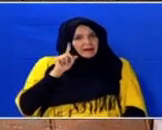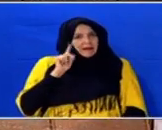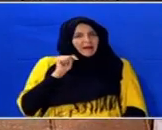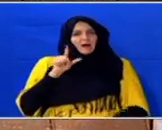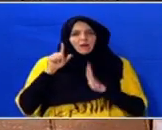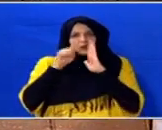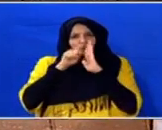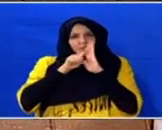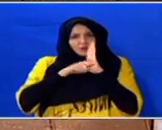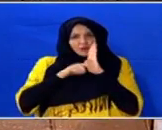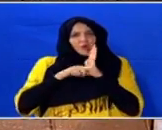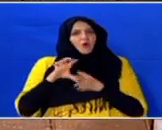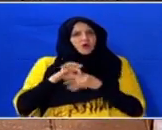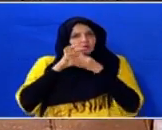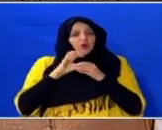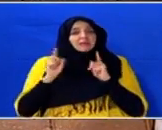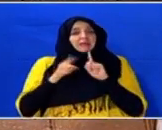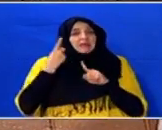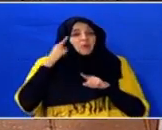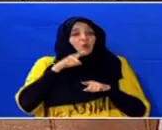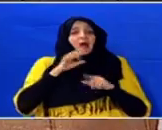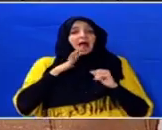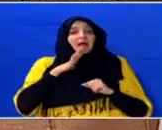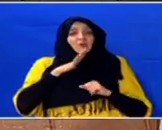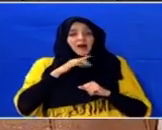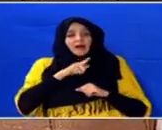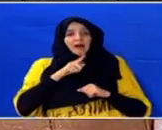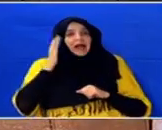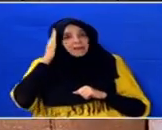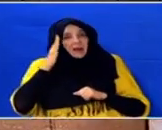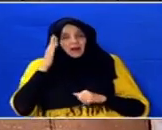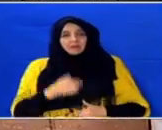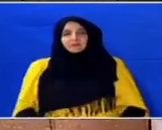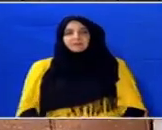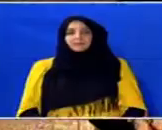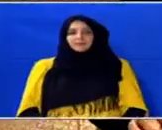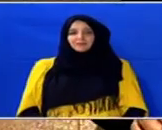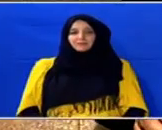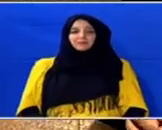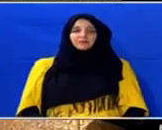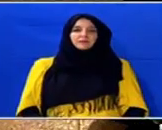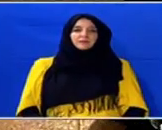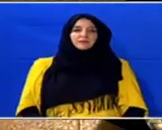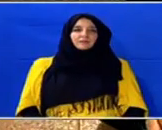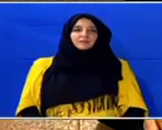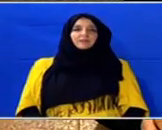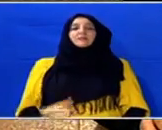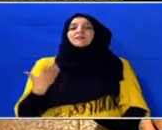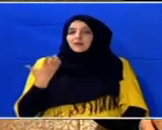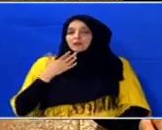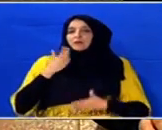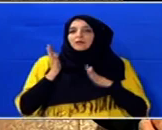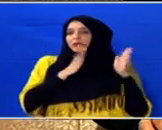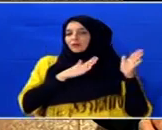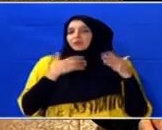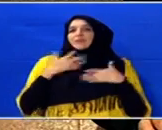ومباحث شرعية مهمة خاصة بمالكي الحيوانات. بارك الله فيك شيخنا. نعم. طيب نستقبل